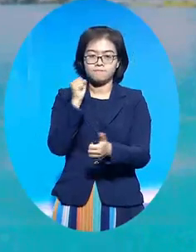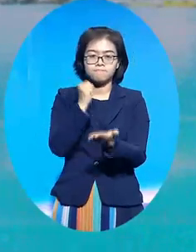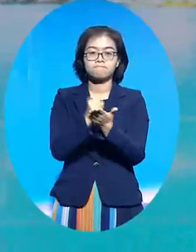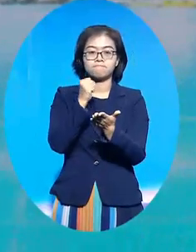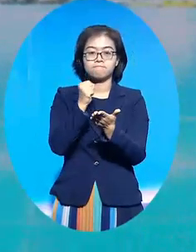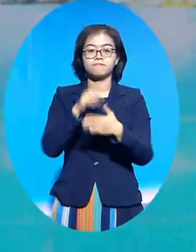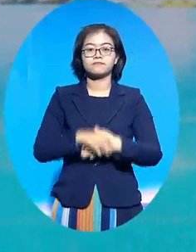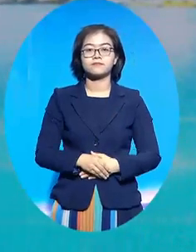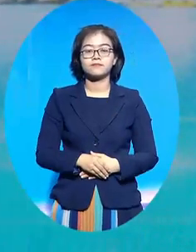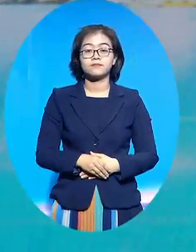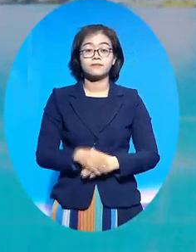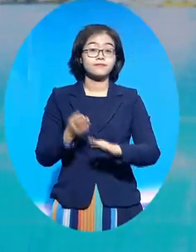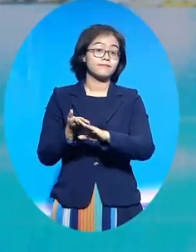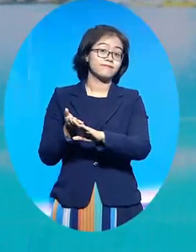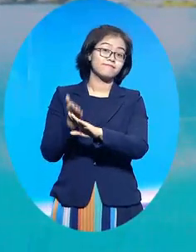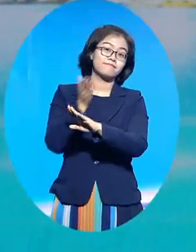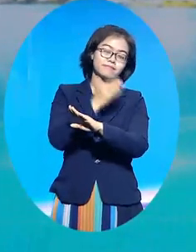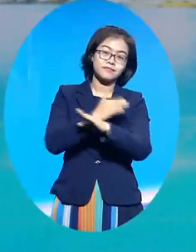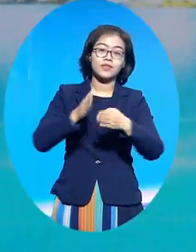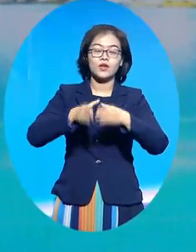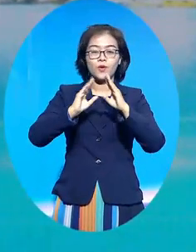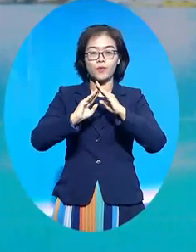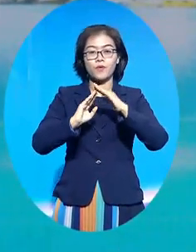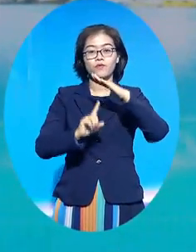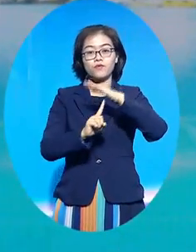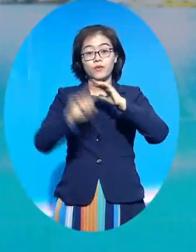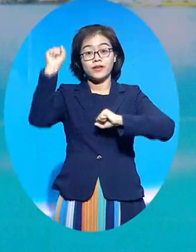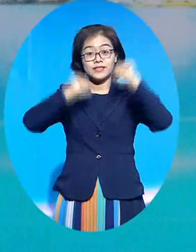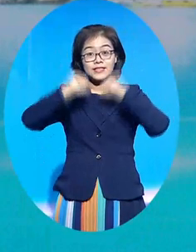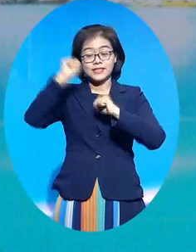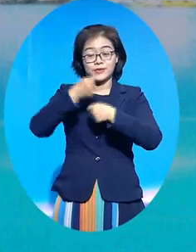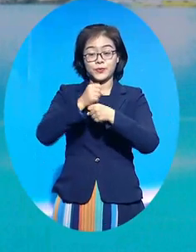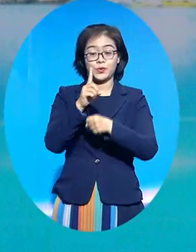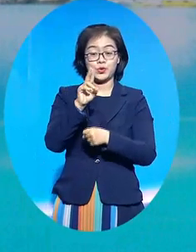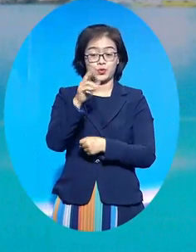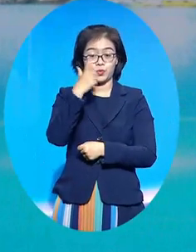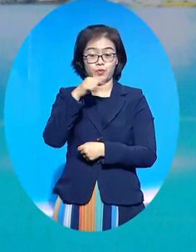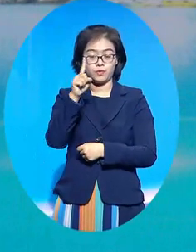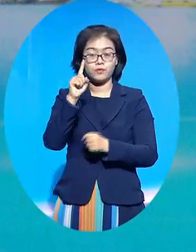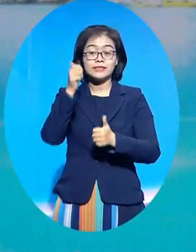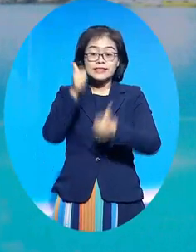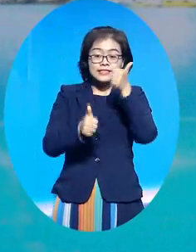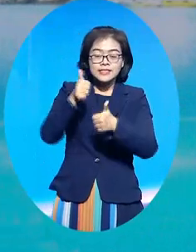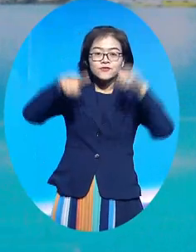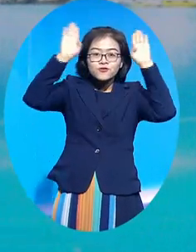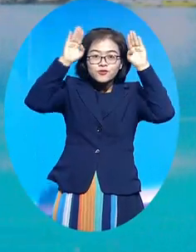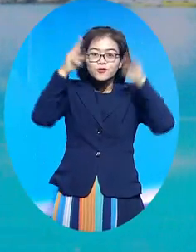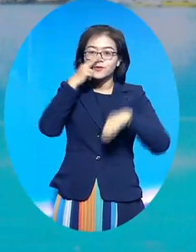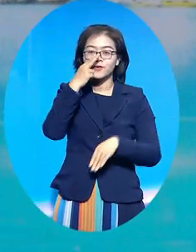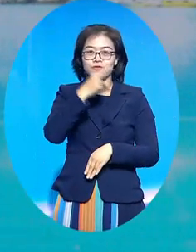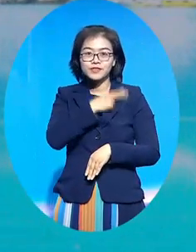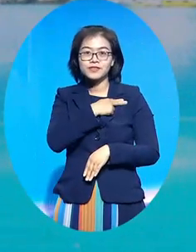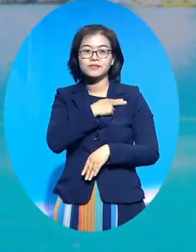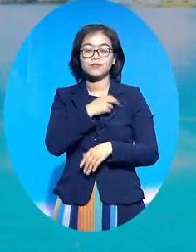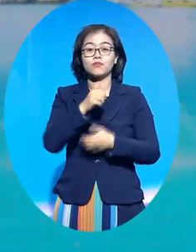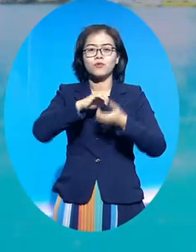Vừa qua tại Câu lạc bộ Văn hóa Thể thao Nguyễn Du quận 1 đã diễn ra cuộc thi chó đẹp hàng đầu Việt Nam, Việt Nam Dog Show 2022 do Hiệp